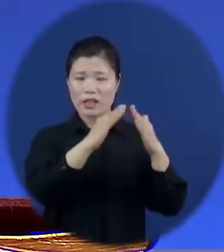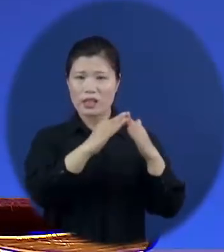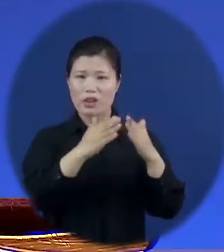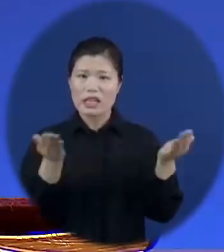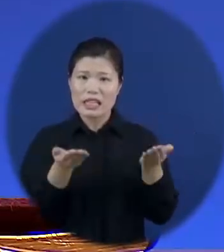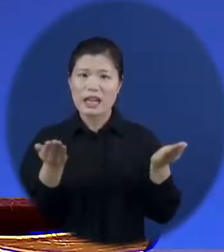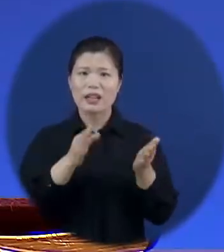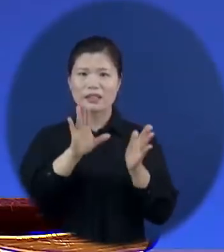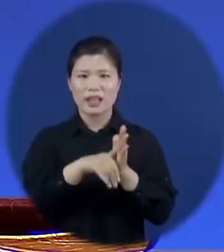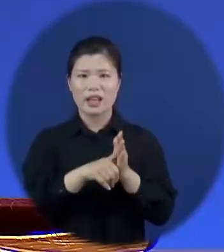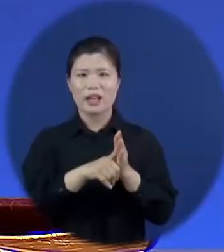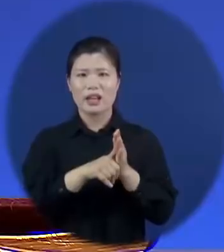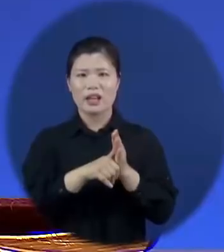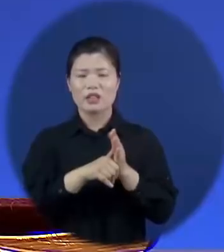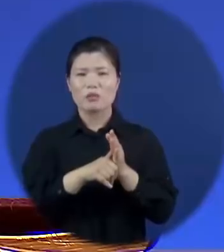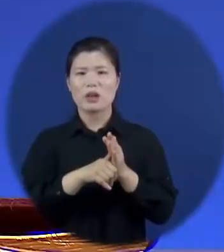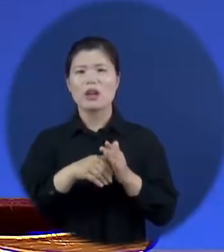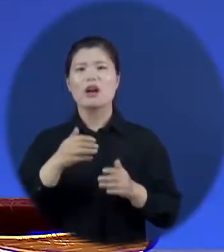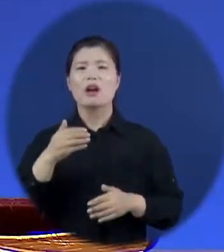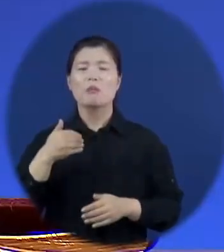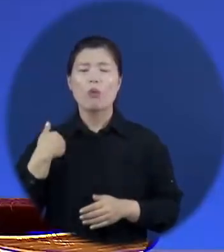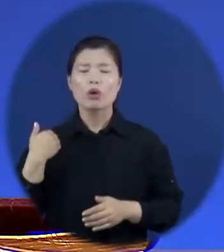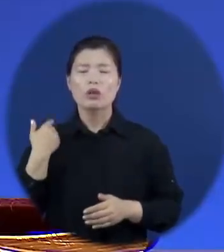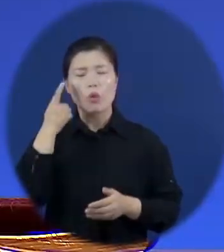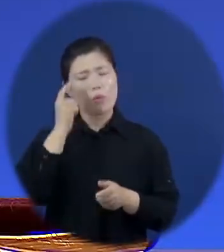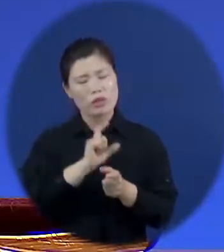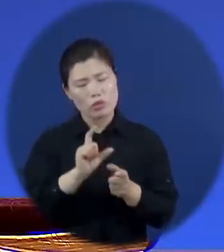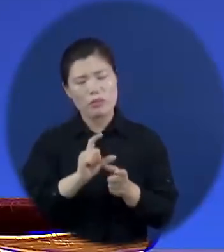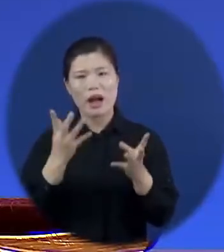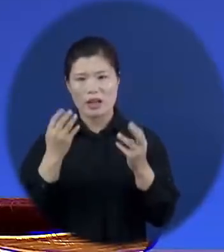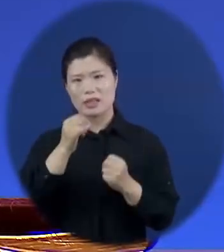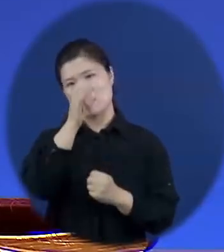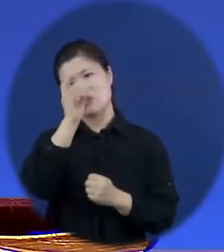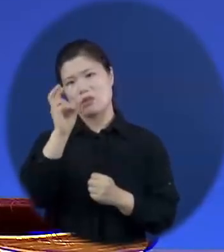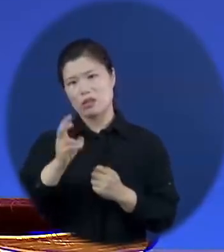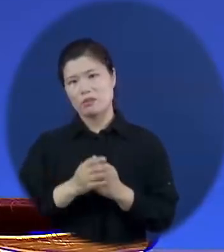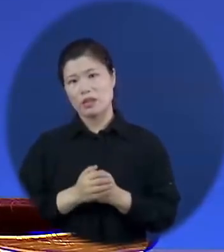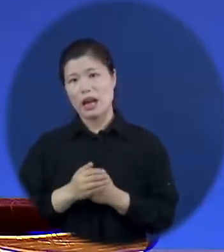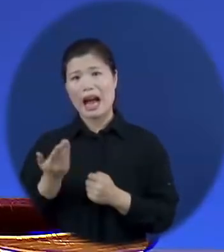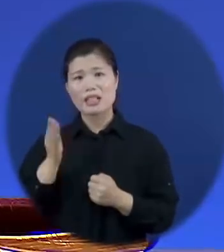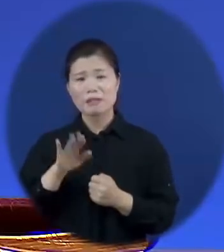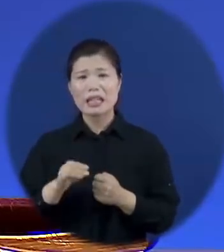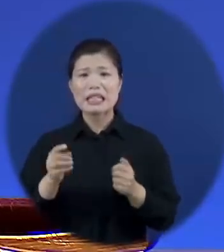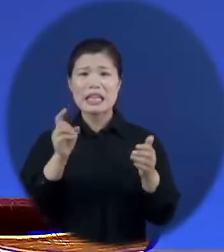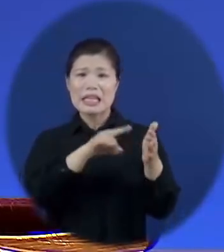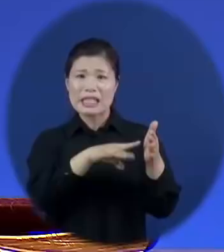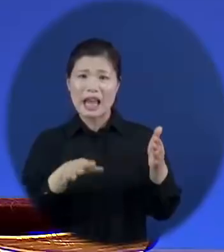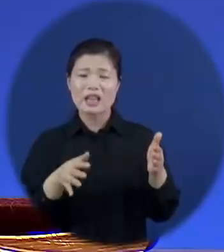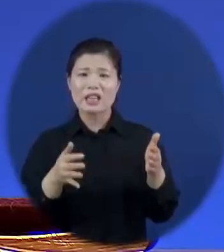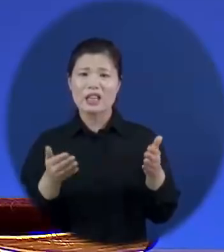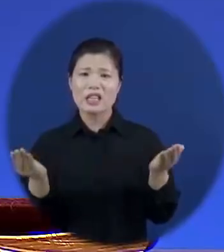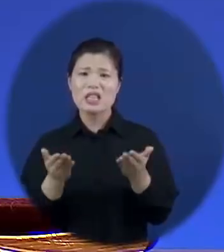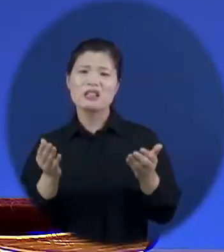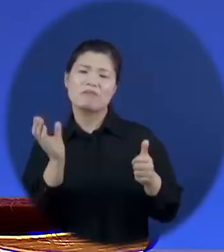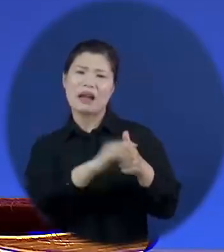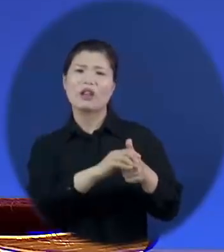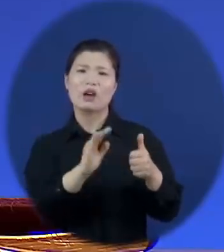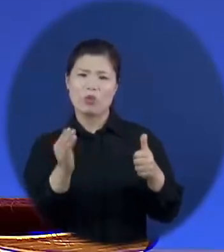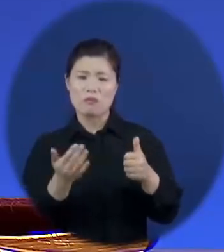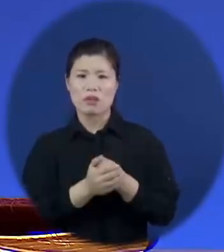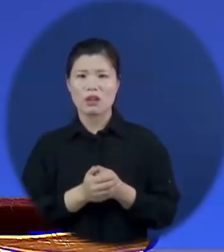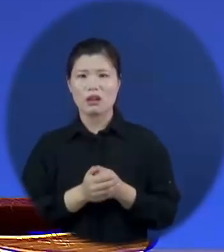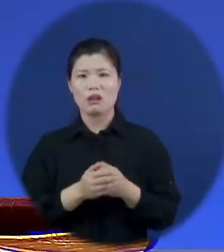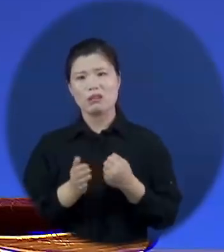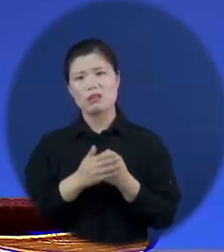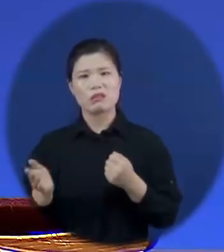때 남모를 고민도 있었을 것입니다. 그러나 누군가가 그 일을 해야만 했으며 그의 입장에서는